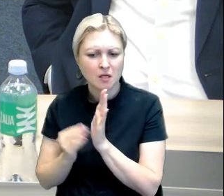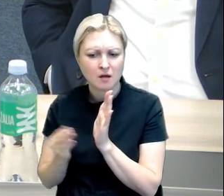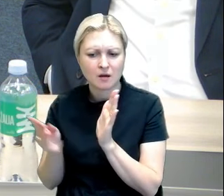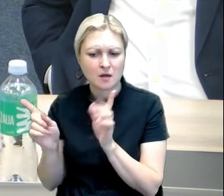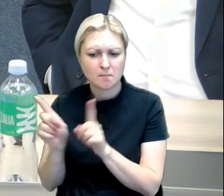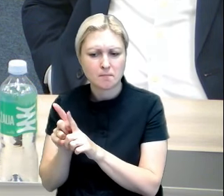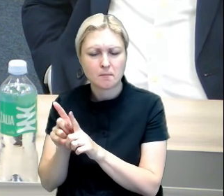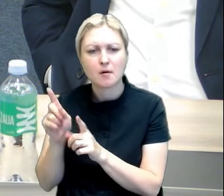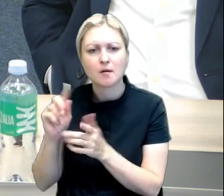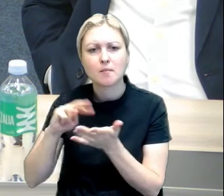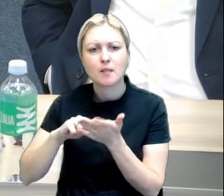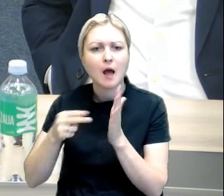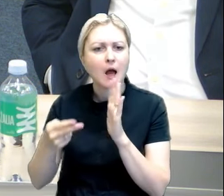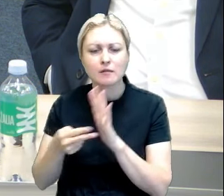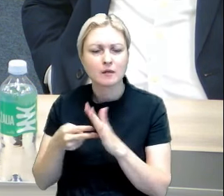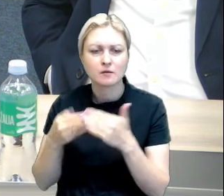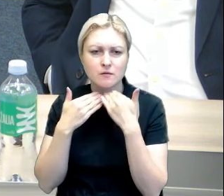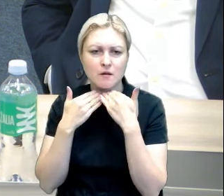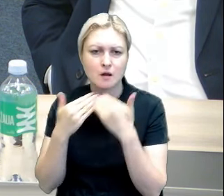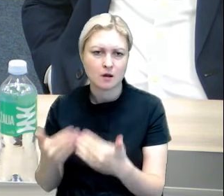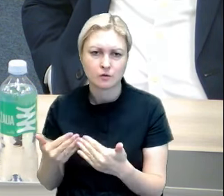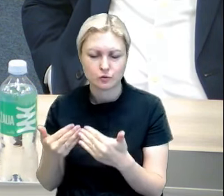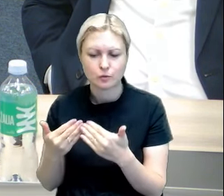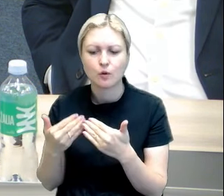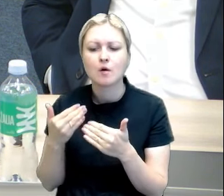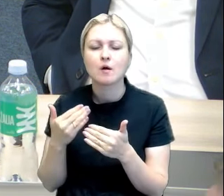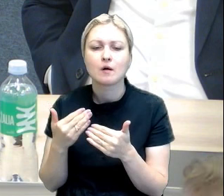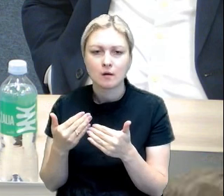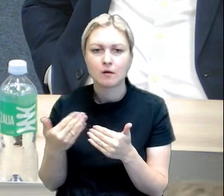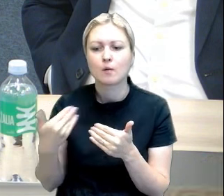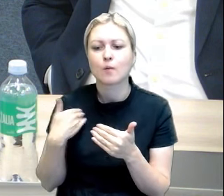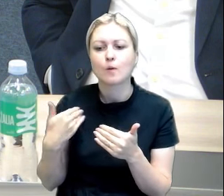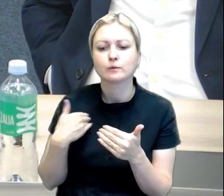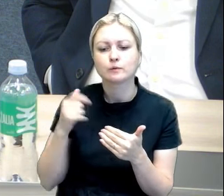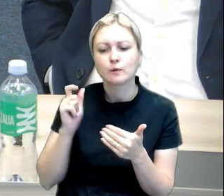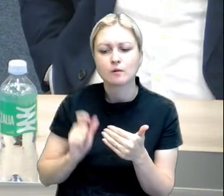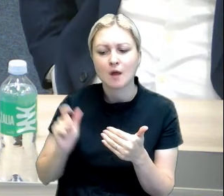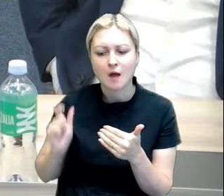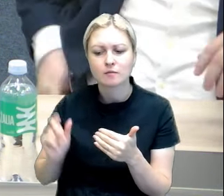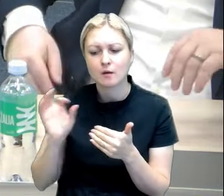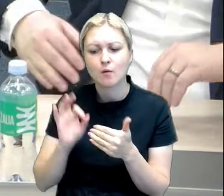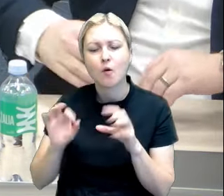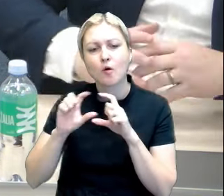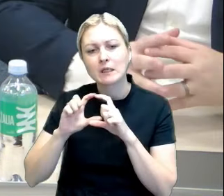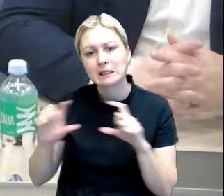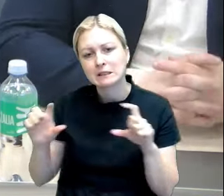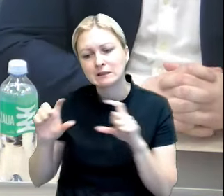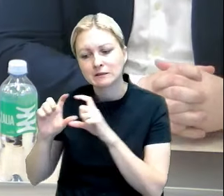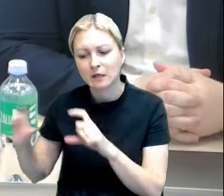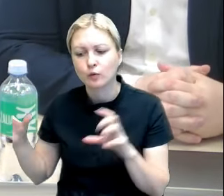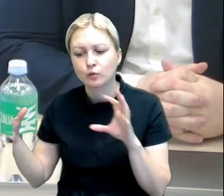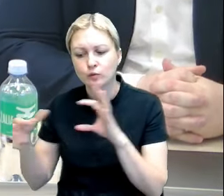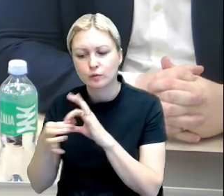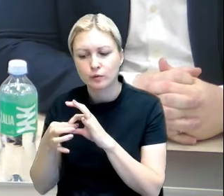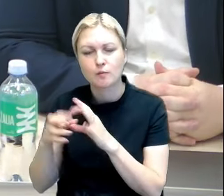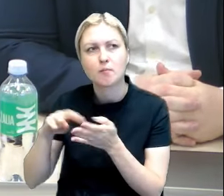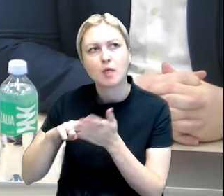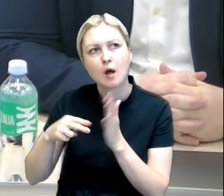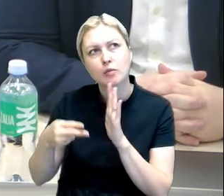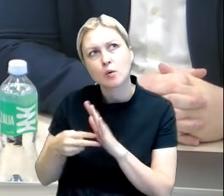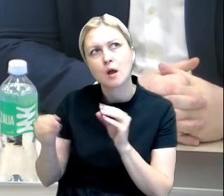tai pačio proceso vienas pastebėjimas konsultantam už įstaigų sujungimą planuojama sumokėti